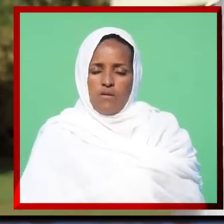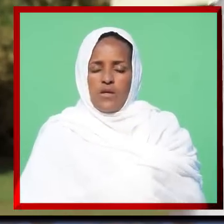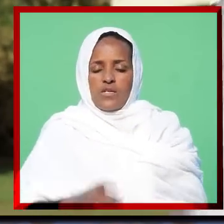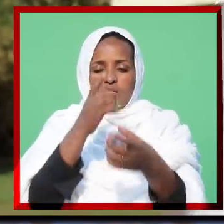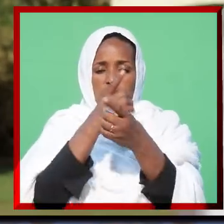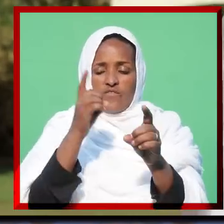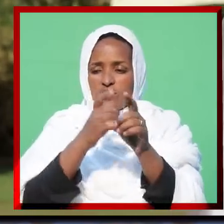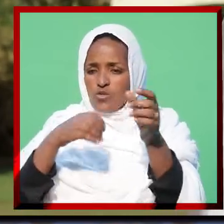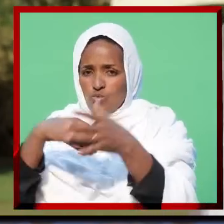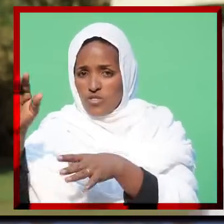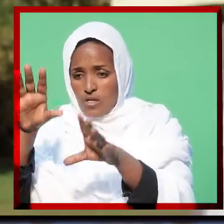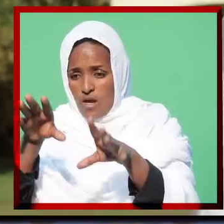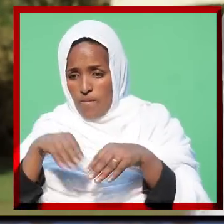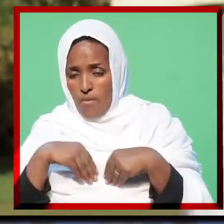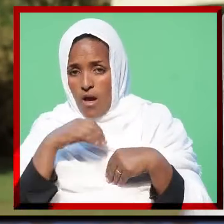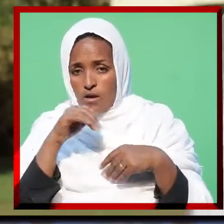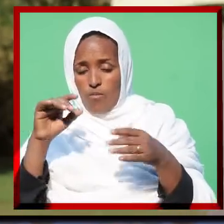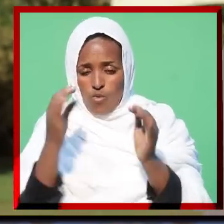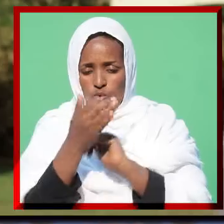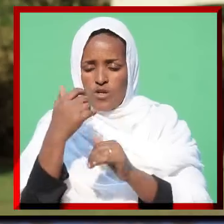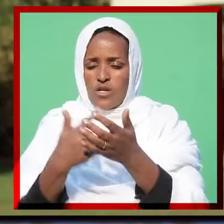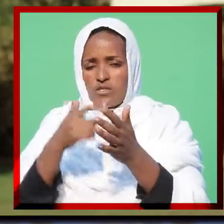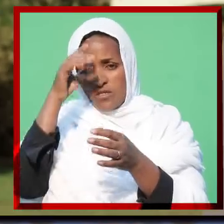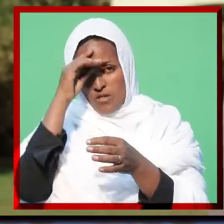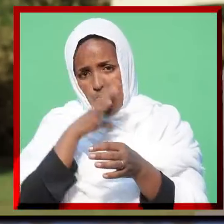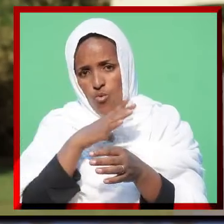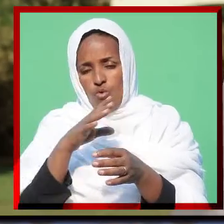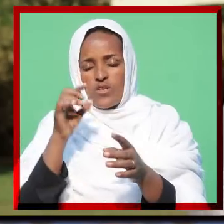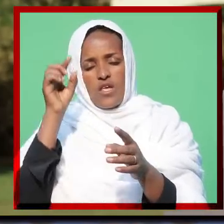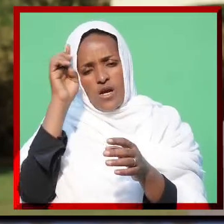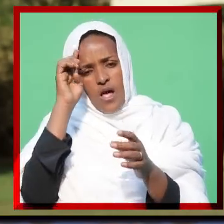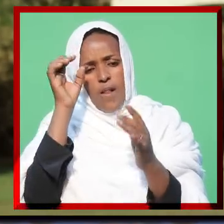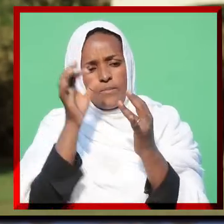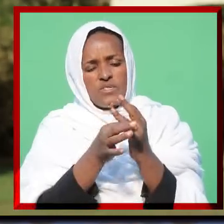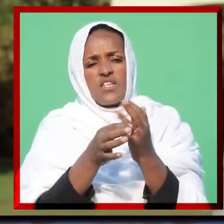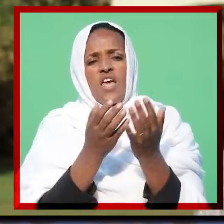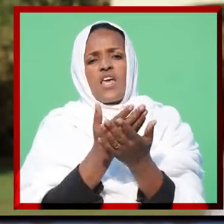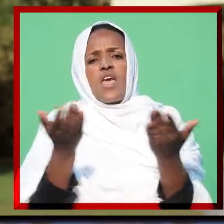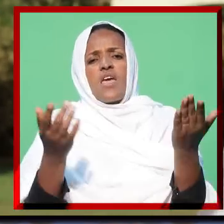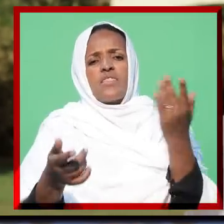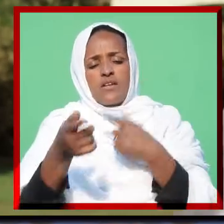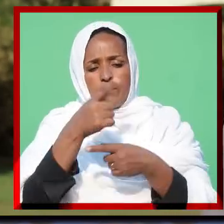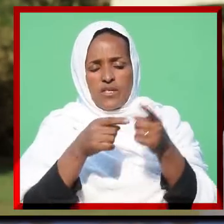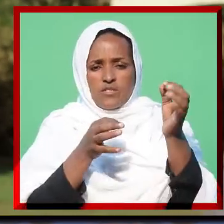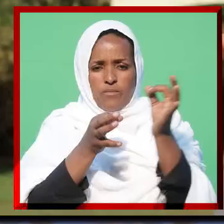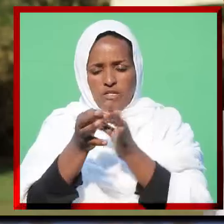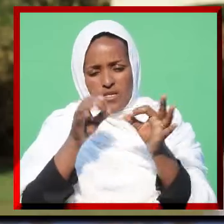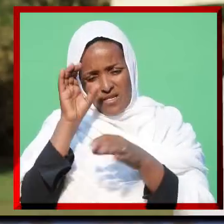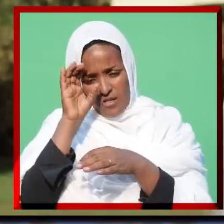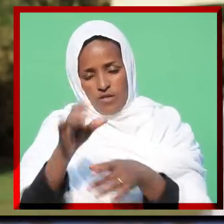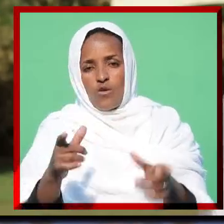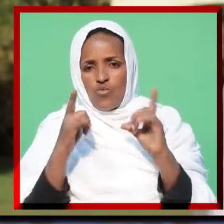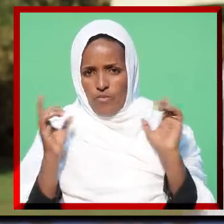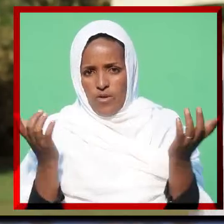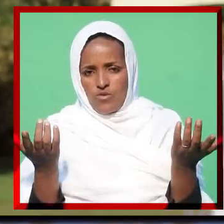ከኦሪት ዘፍጥረት ውስጥ የማይቀበሉ ከሆነ እነዚህ ሰዎች የቃየን ሚስት ከየት እንደመጣች የማስረዳ ግዴታ